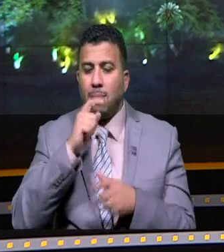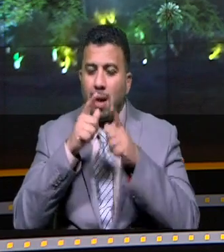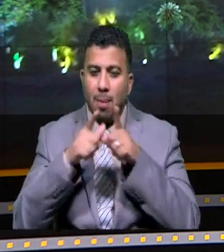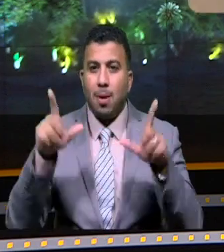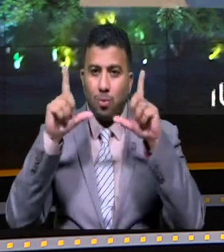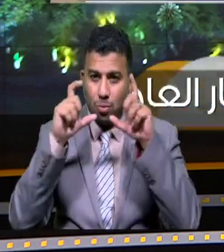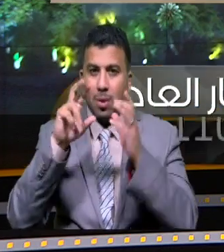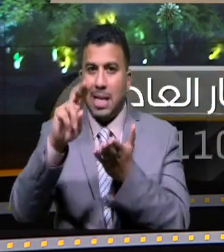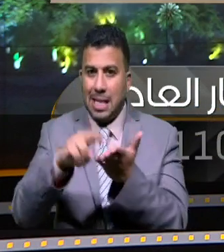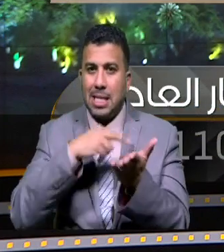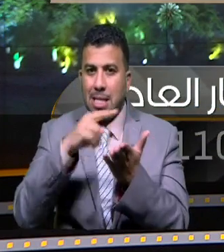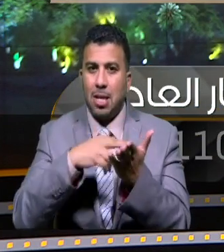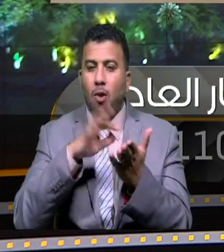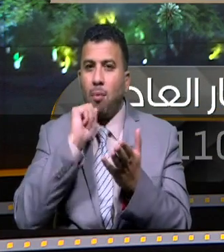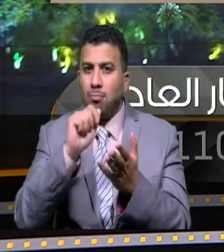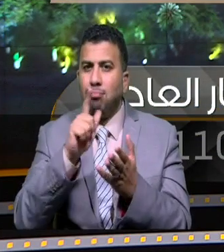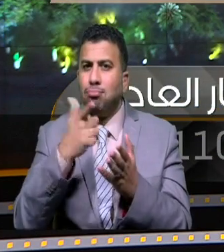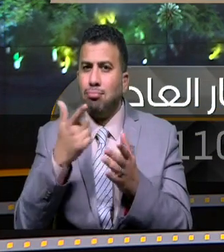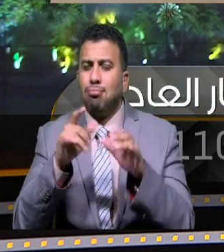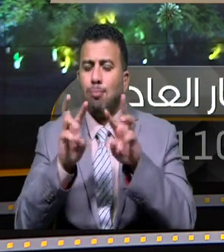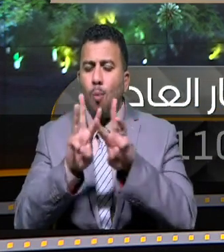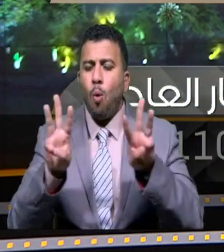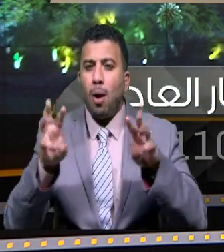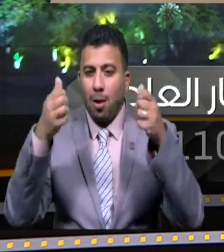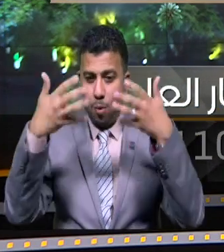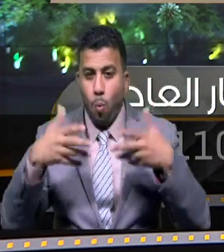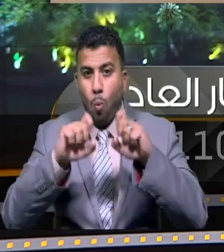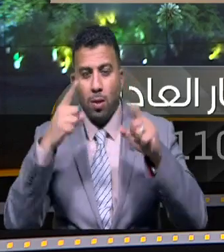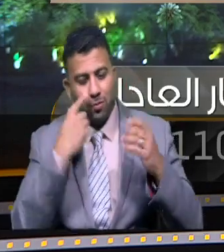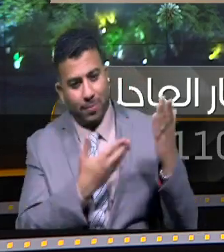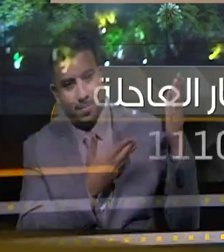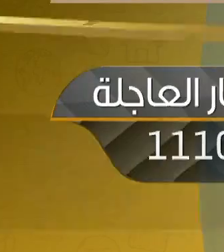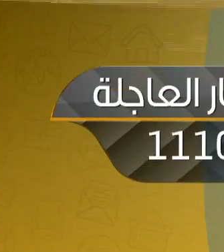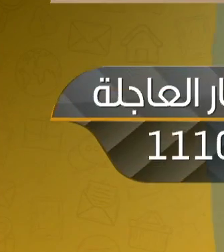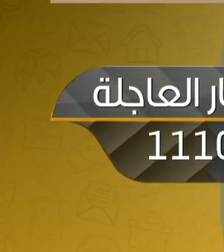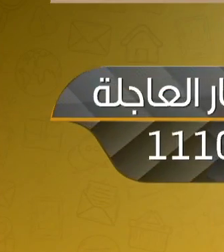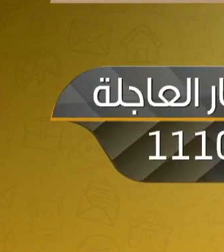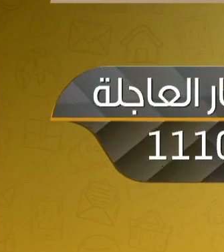أخباركم وصوركم بإرسالها عبر مواقع التواصل الخاصة بنا كما هي ظاهرة أمامكم.